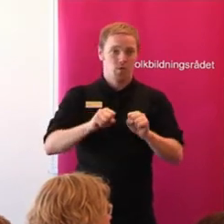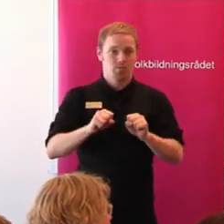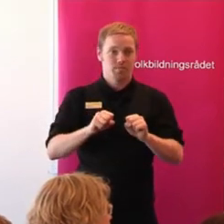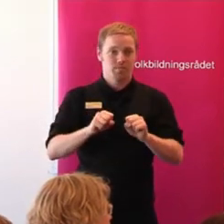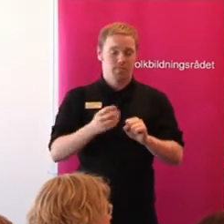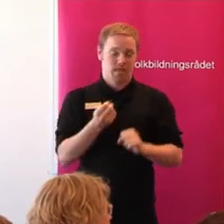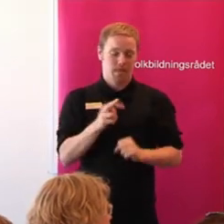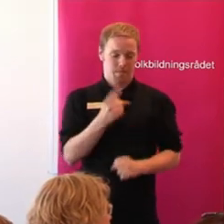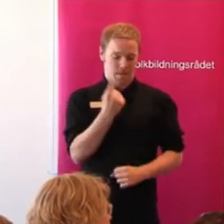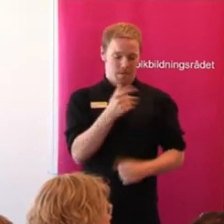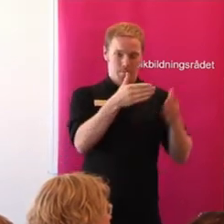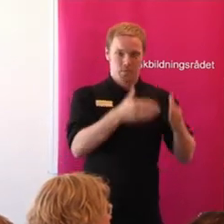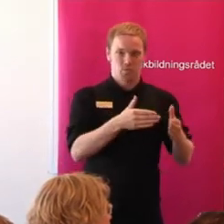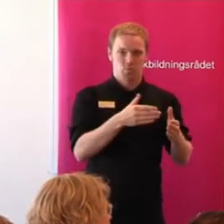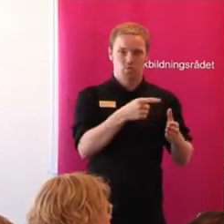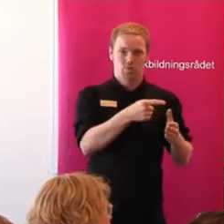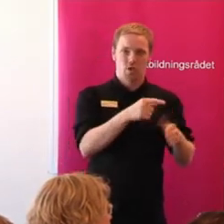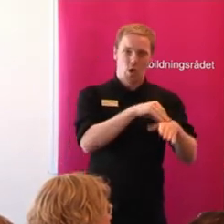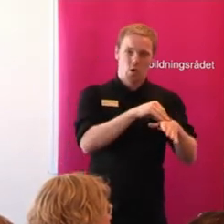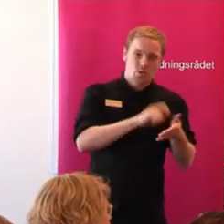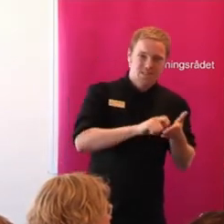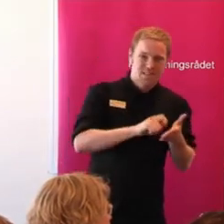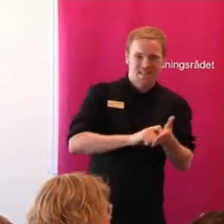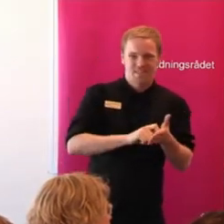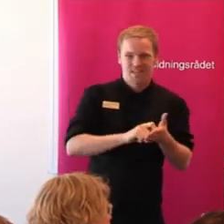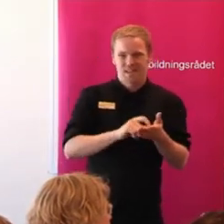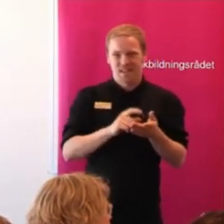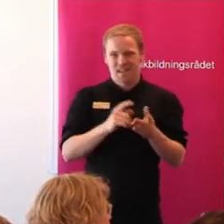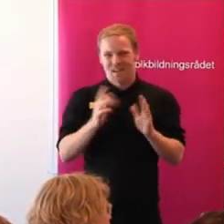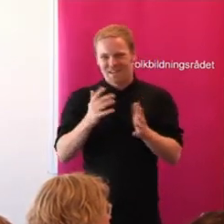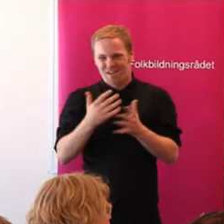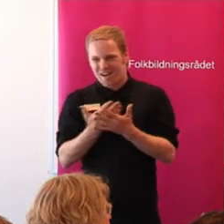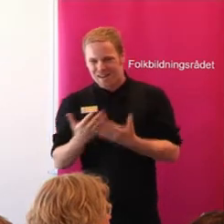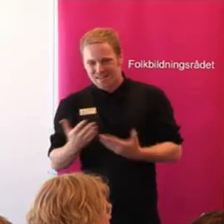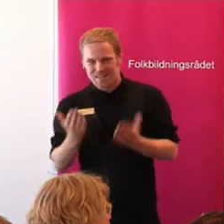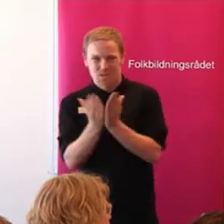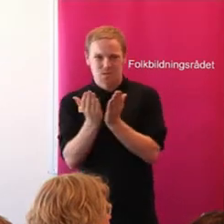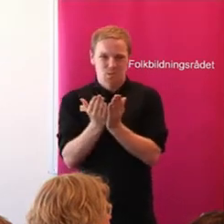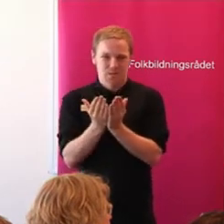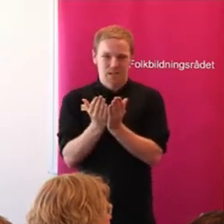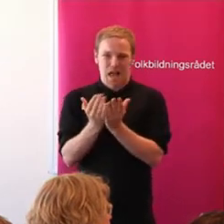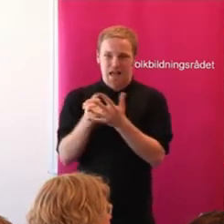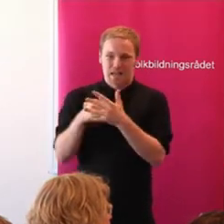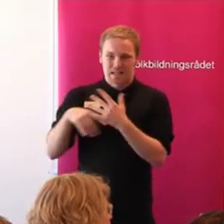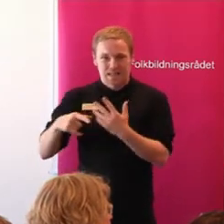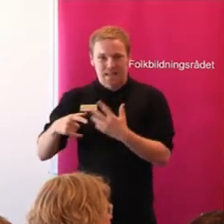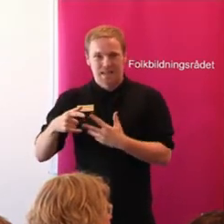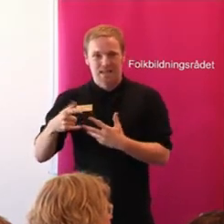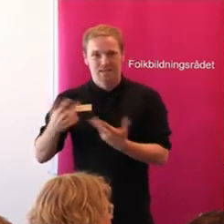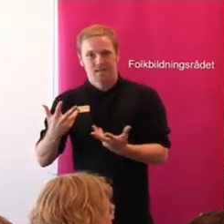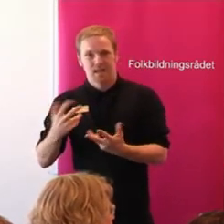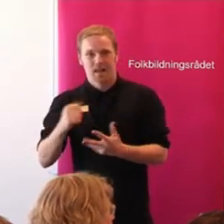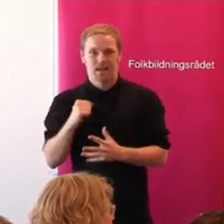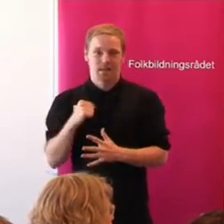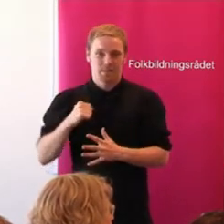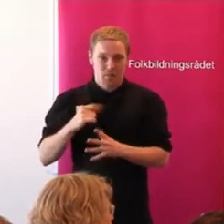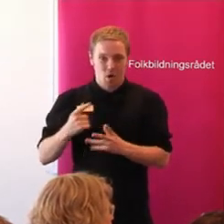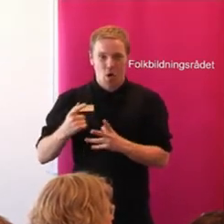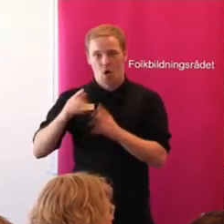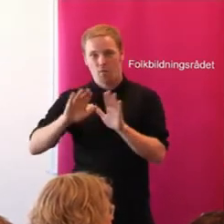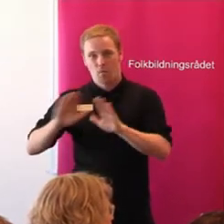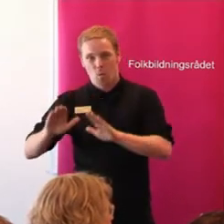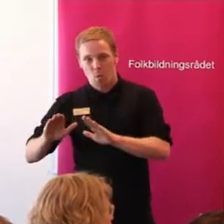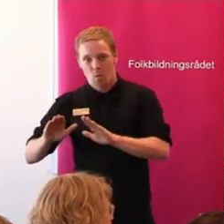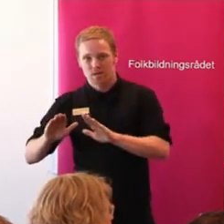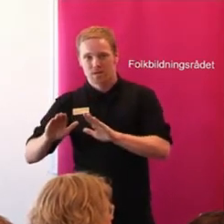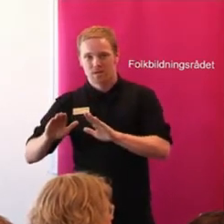till att ha inte klarat av skolan, till att bli arbetslös, till att faktiskt hamna i kriminalvården, till att sen helt plötsligt komma ut och komma till